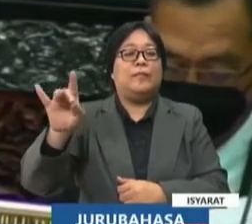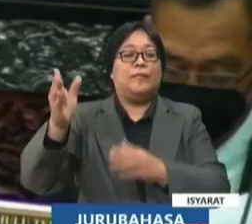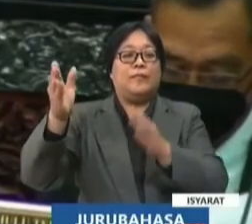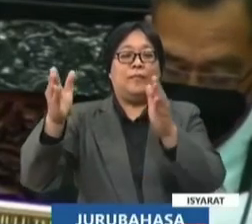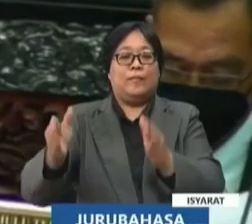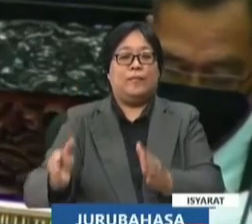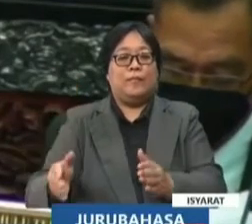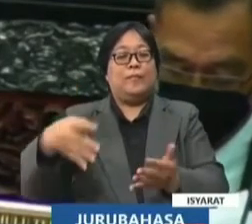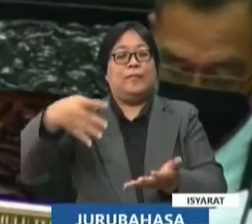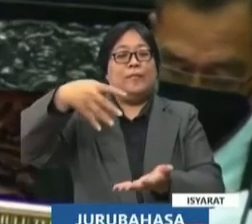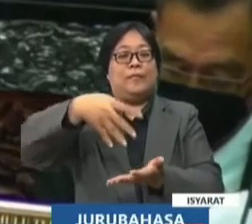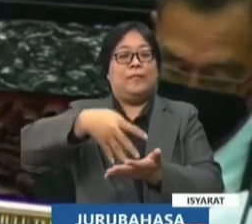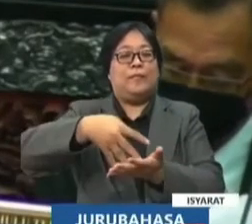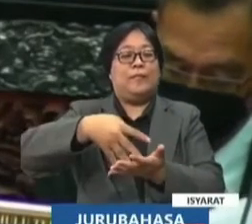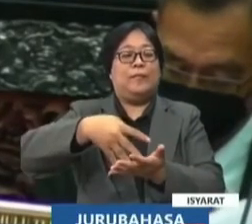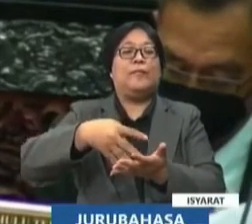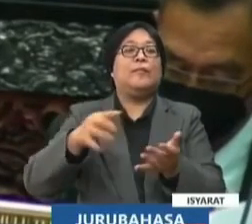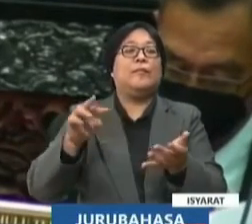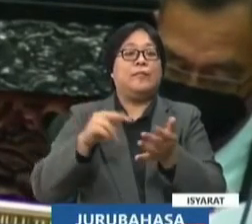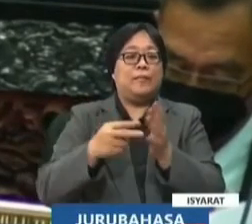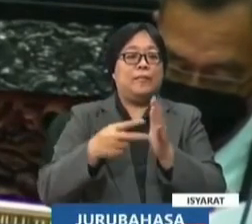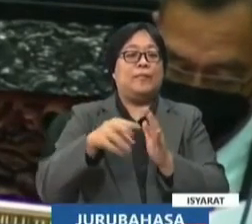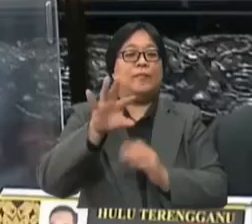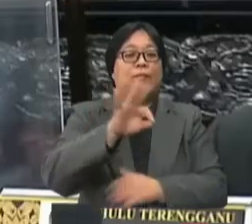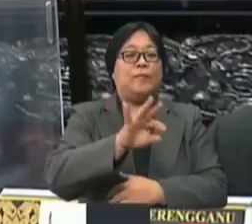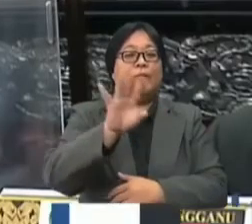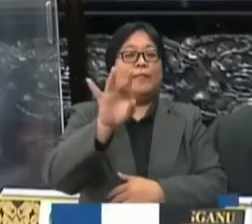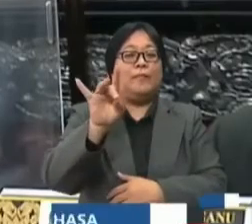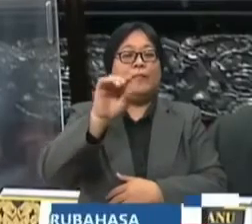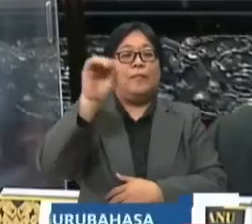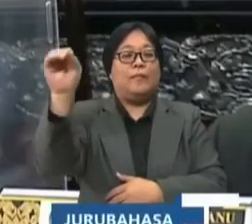45,848 orang banduan yang bersamaan dengan